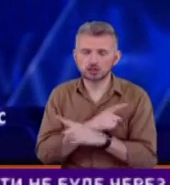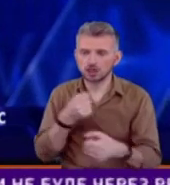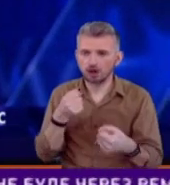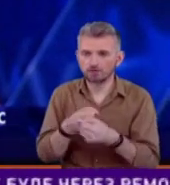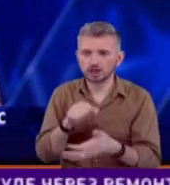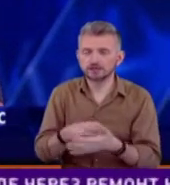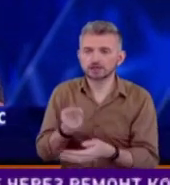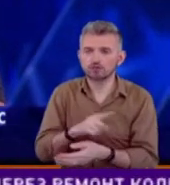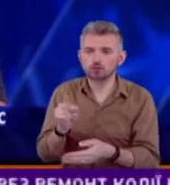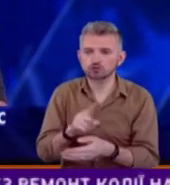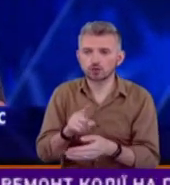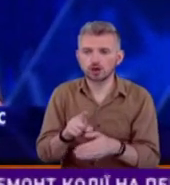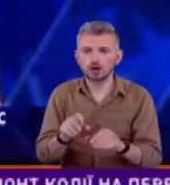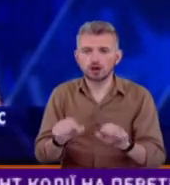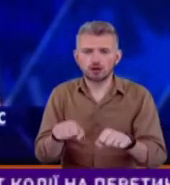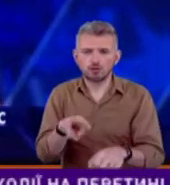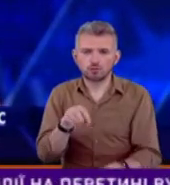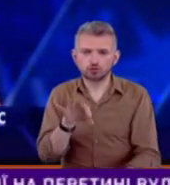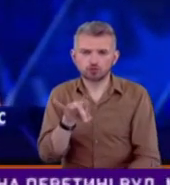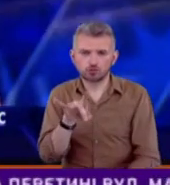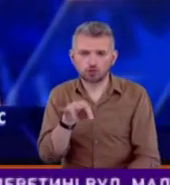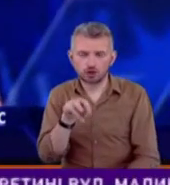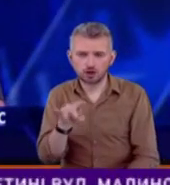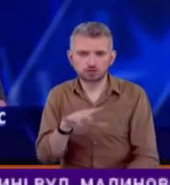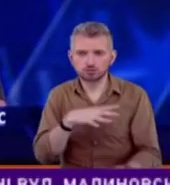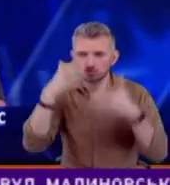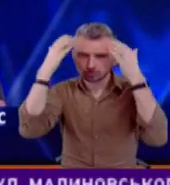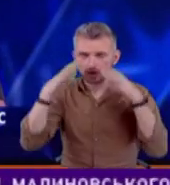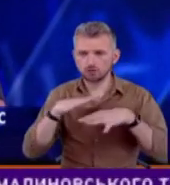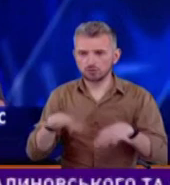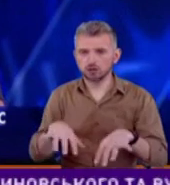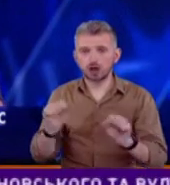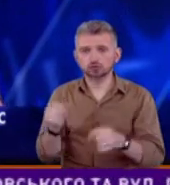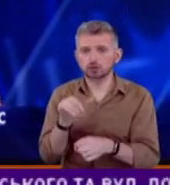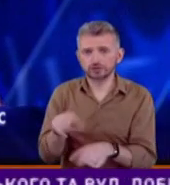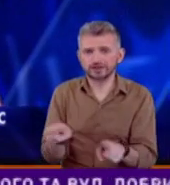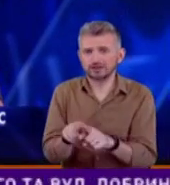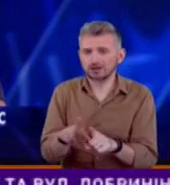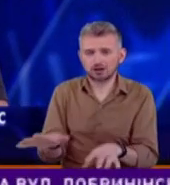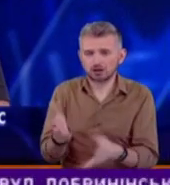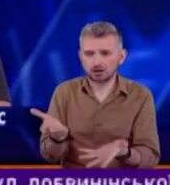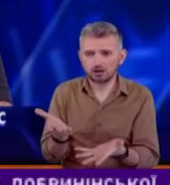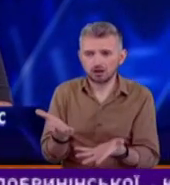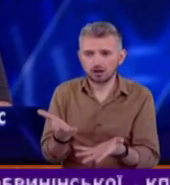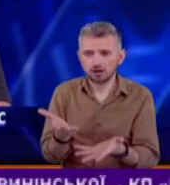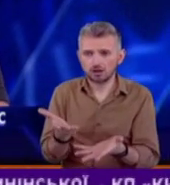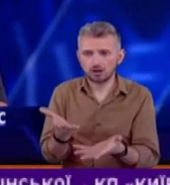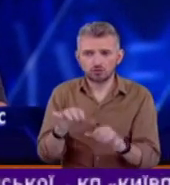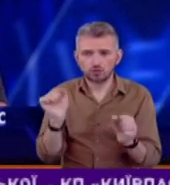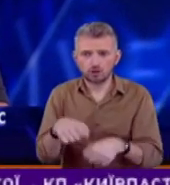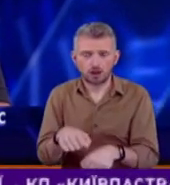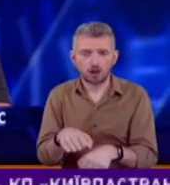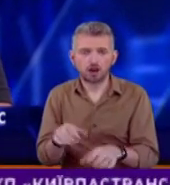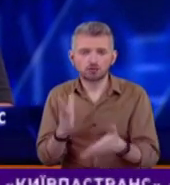именно из-за того, что мотороллерист просто не был в шлеме. А скорость это у них не настолько критичная, мотороллеры многие там и до 60